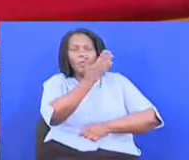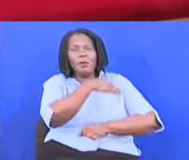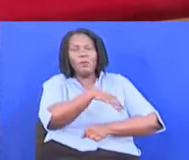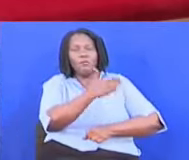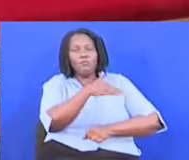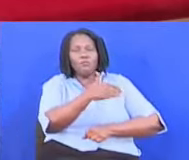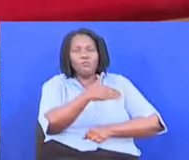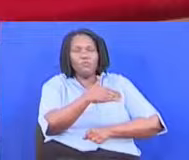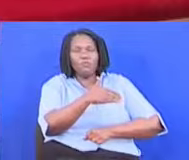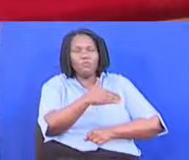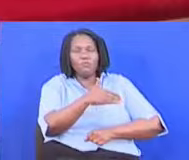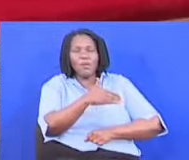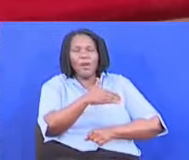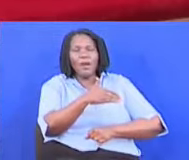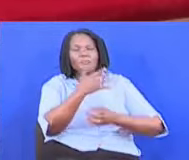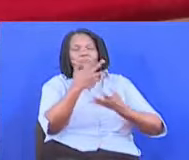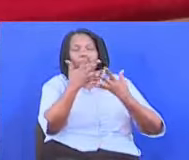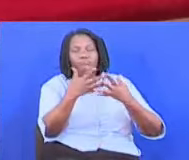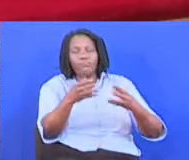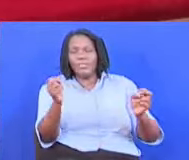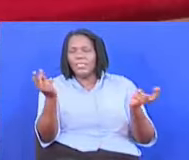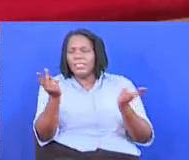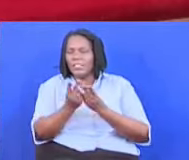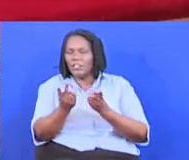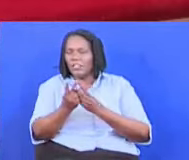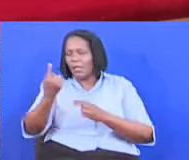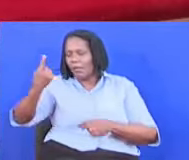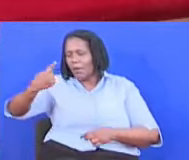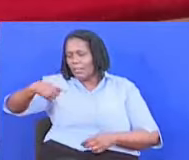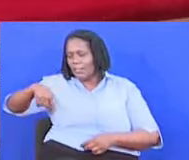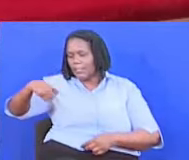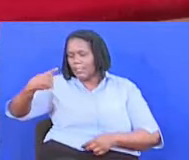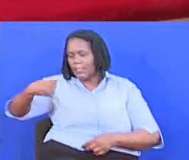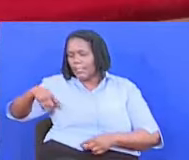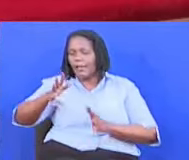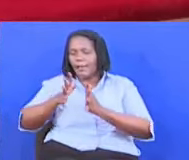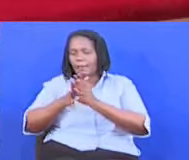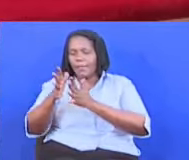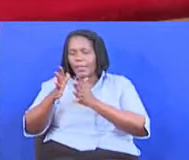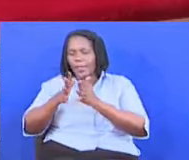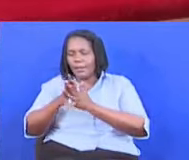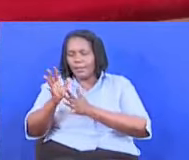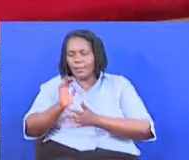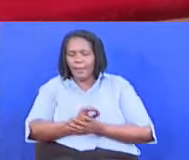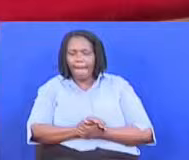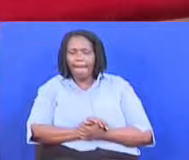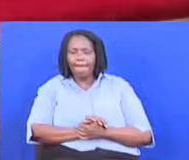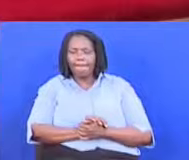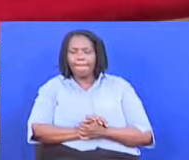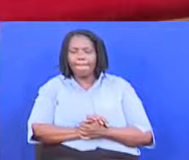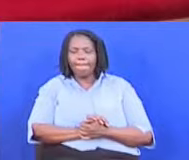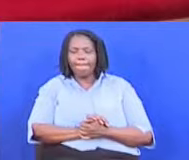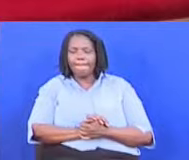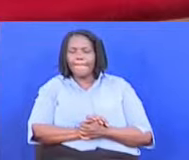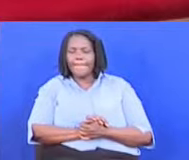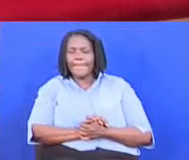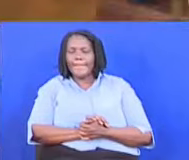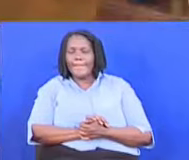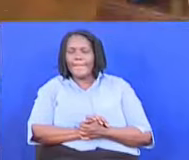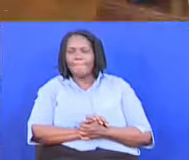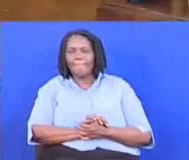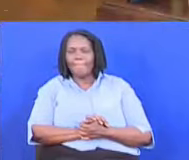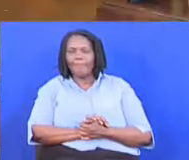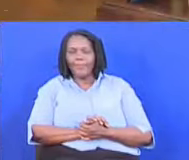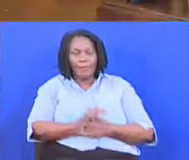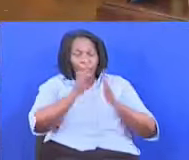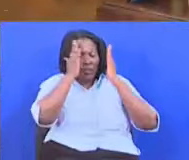za matibabu bila malipo kama inavyoelekezwa na sera ya afya ya mwaka 2007. Mheshimiwa